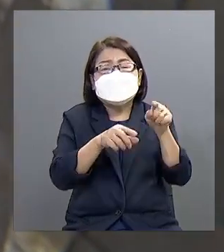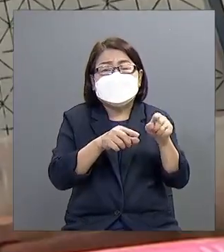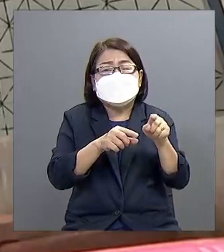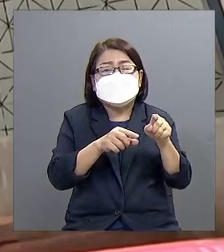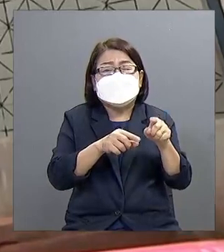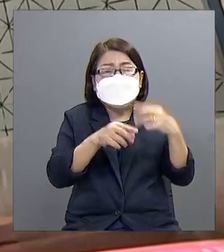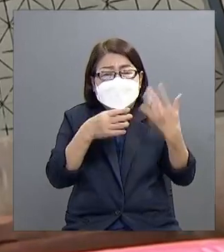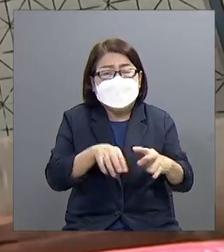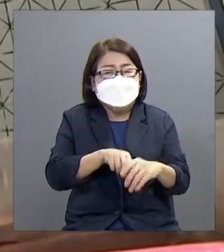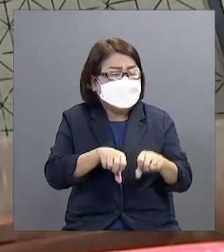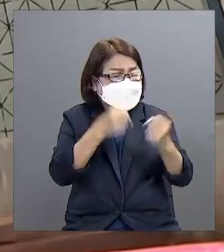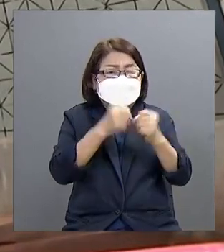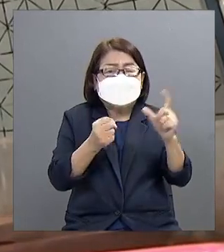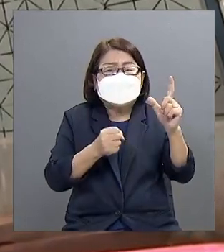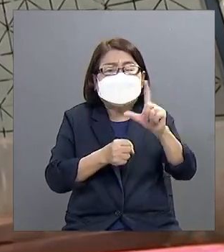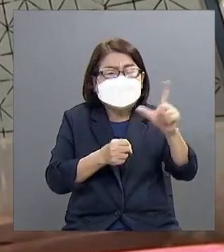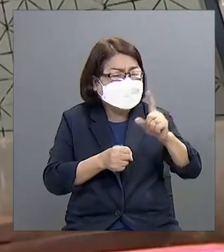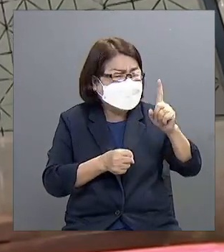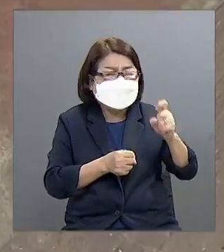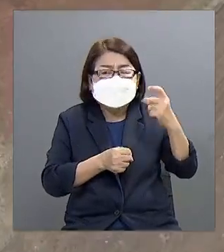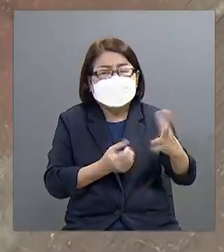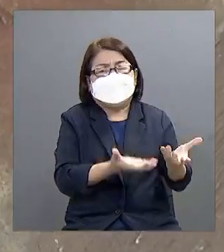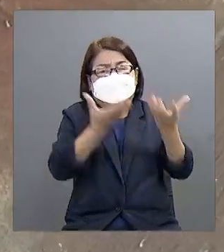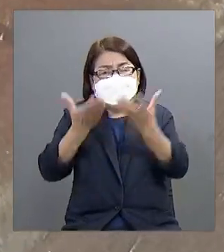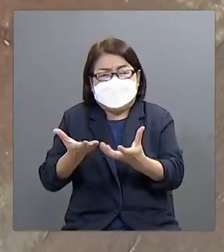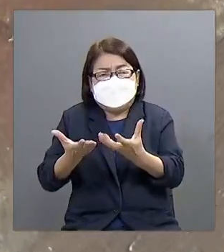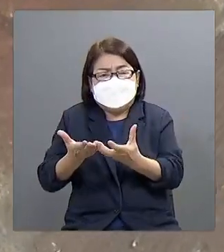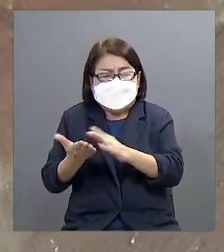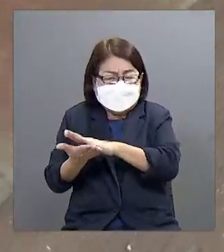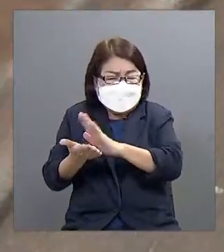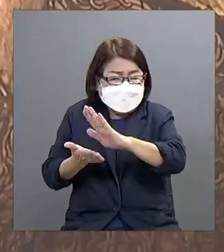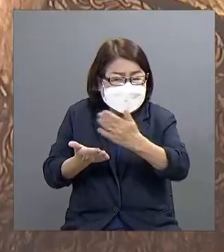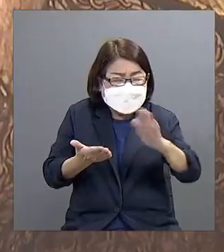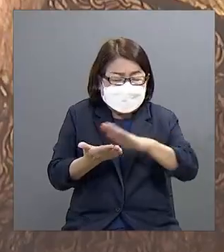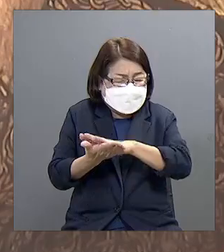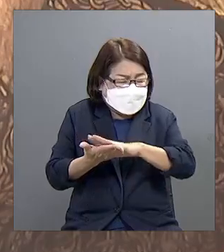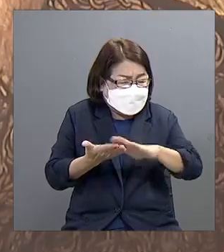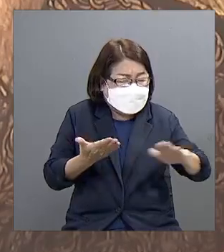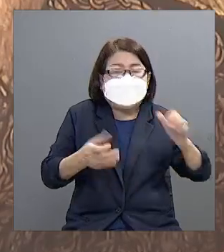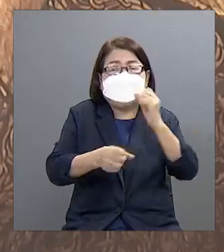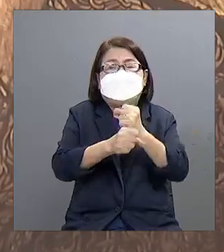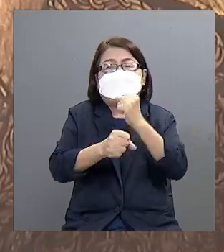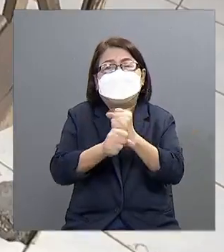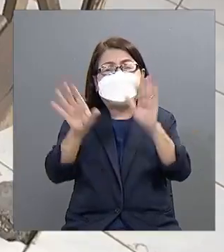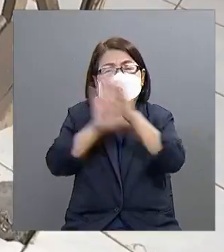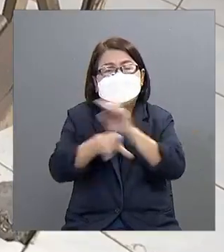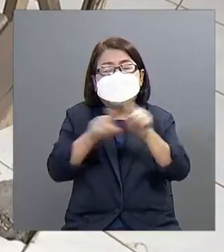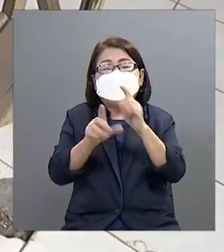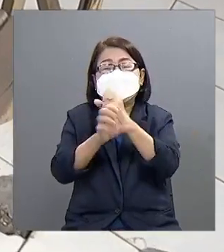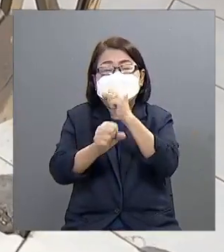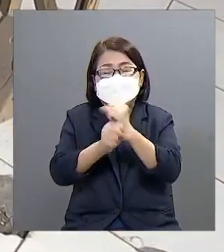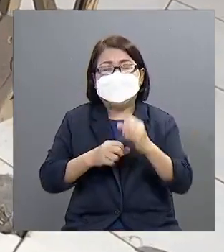าใหม่ในรูปแบบของงานศิลปะเพื่อให้เขาเกิดประโยชน์สูงสุดครับเสน่ห์ของงานศิลปะบนสังกะ